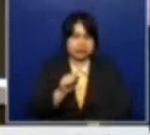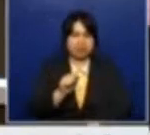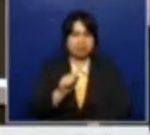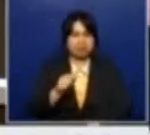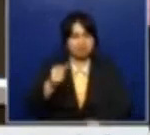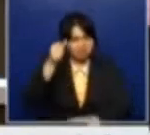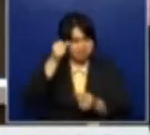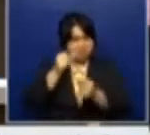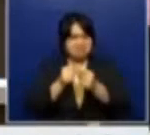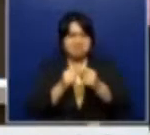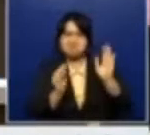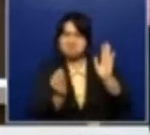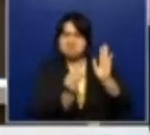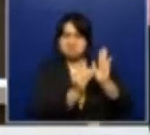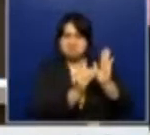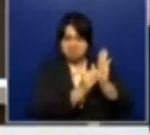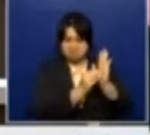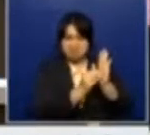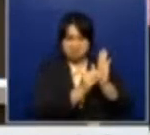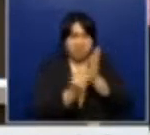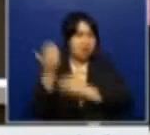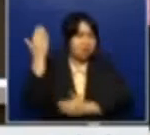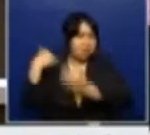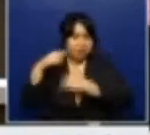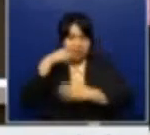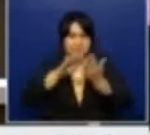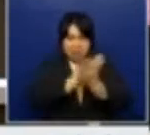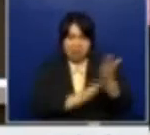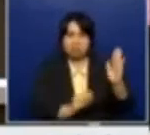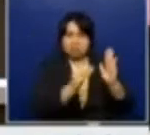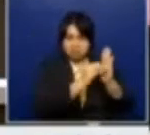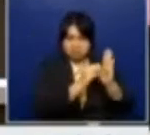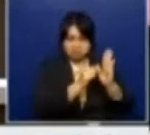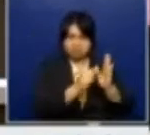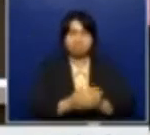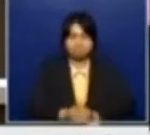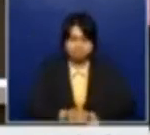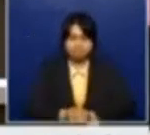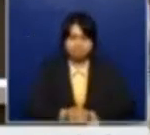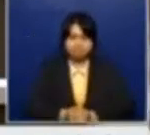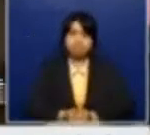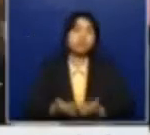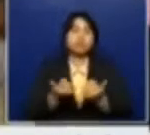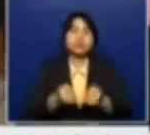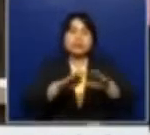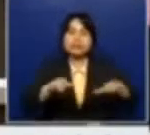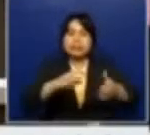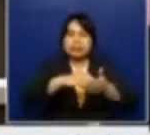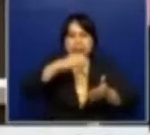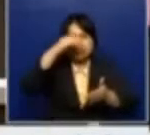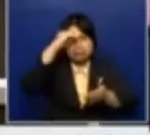ไว้ในประวัติศาสตร์ของประเทศไทยประธานที่เคารพครับนักเรียนนิสิตนักศึกษาในปัจ